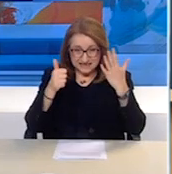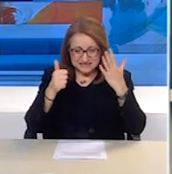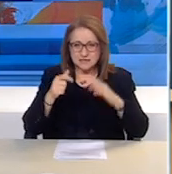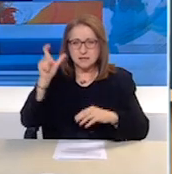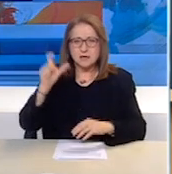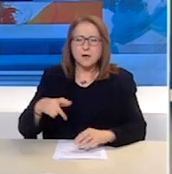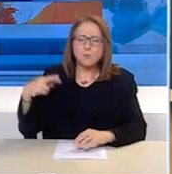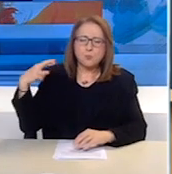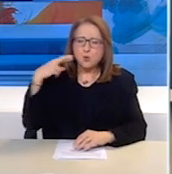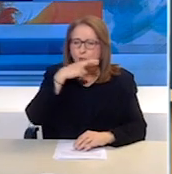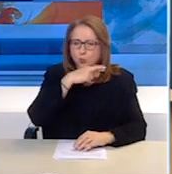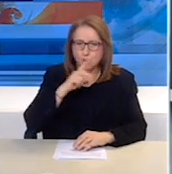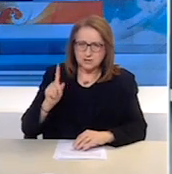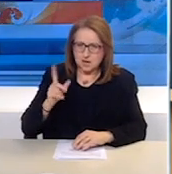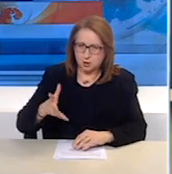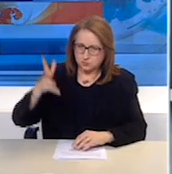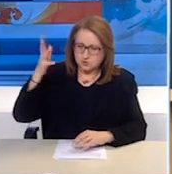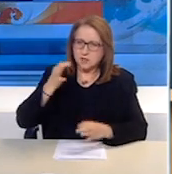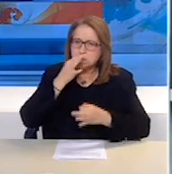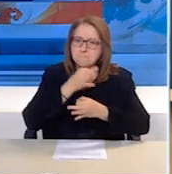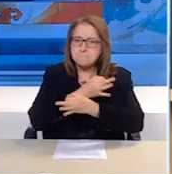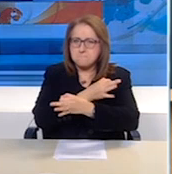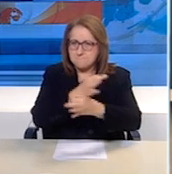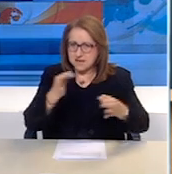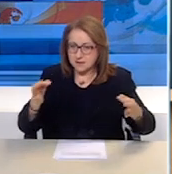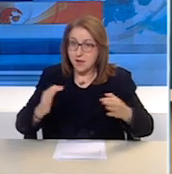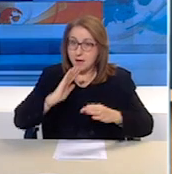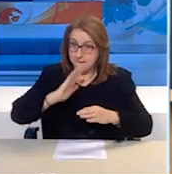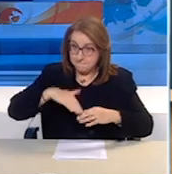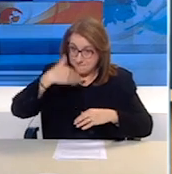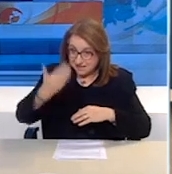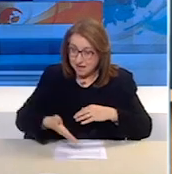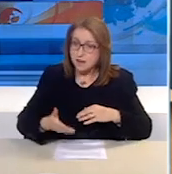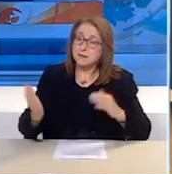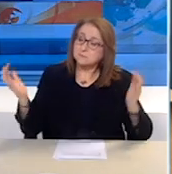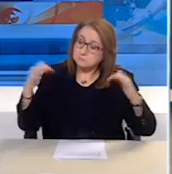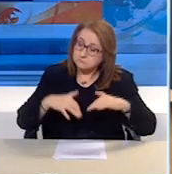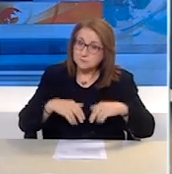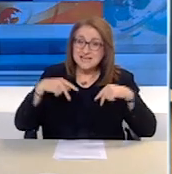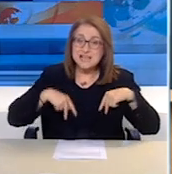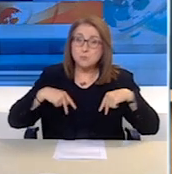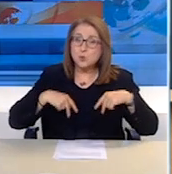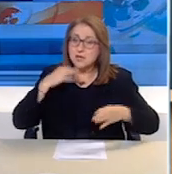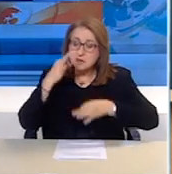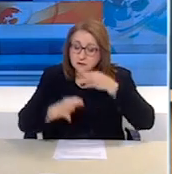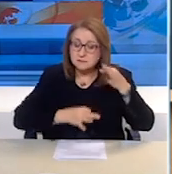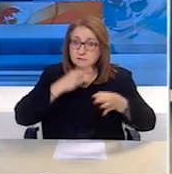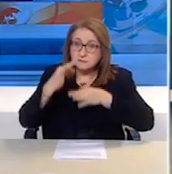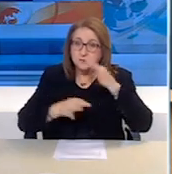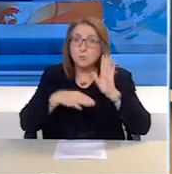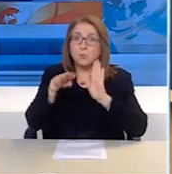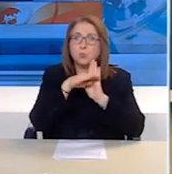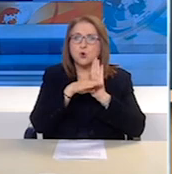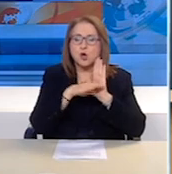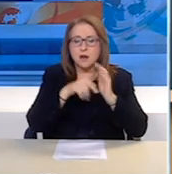του Πρωθυπουργού Κυριάκου Μητσοτάκη και αμέσως μετά θα ακολουθήσει η ενημέρωση από τους αρμόδιους κυβερνητικούς παράγοντες για το τι συγκεκριμένα θα